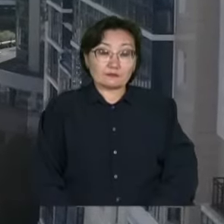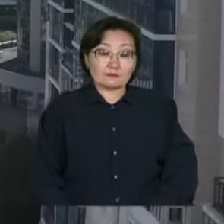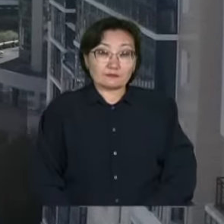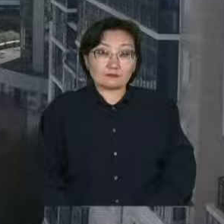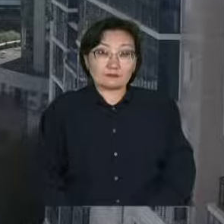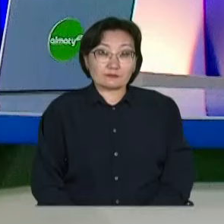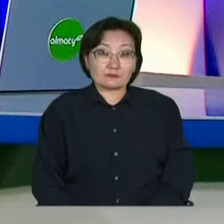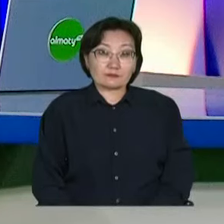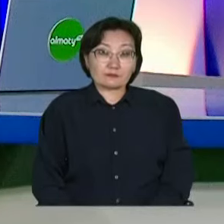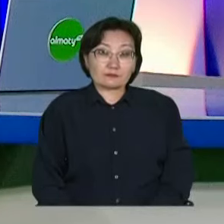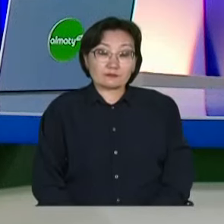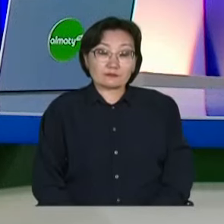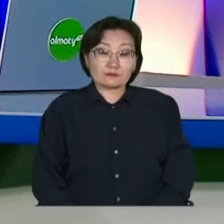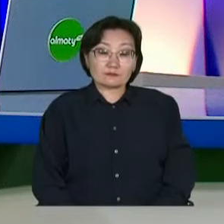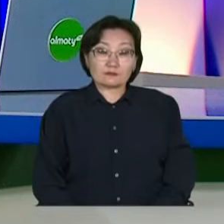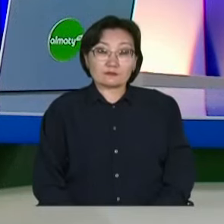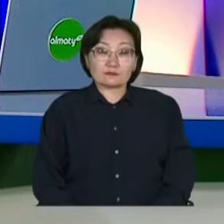Астана.